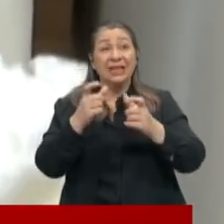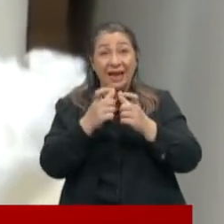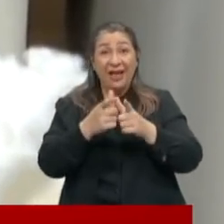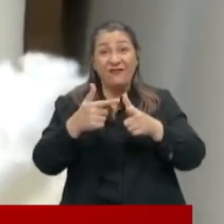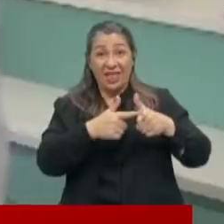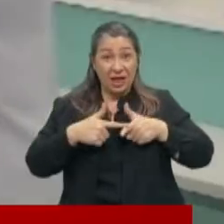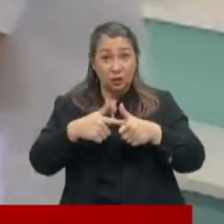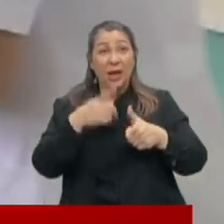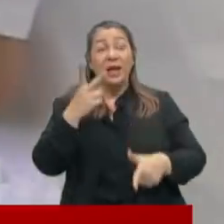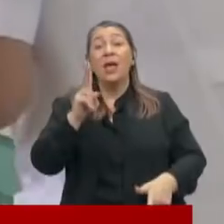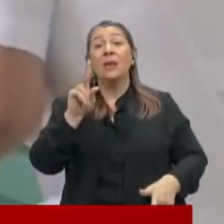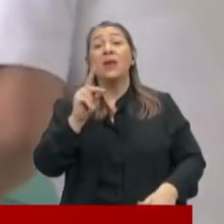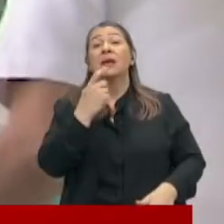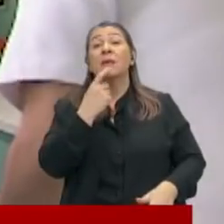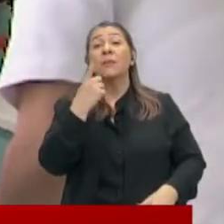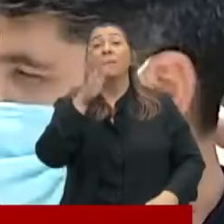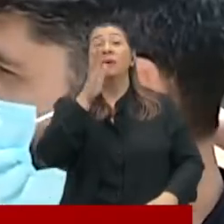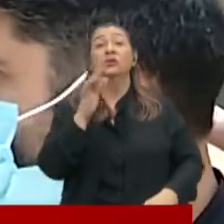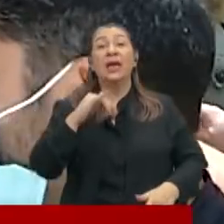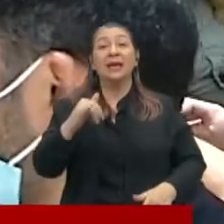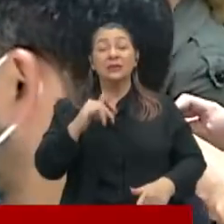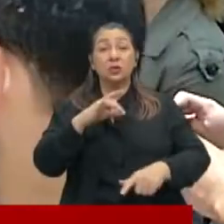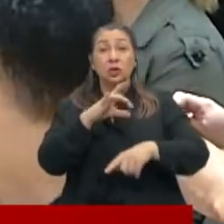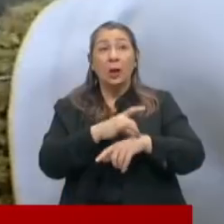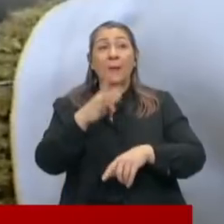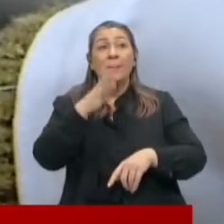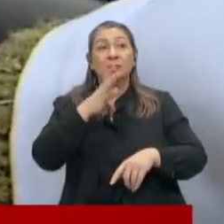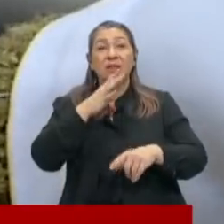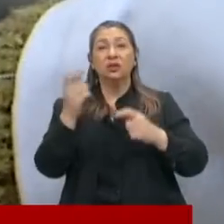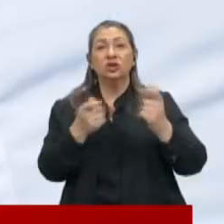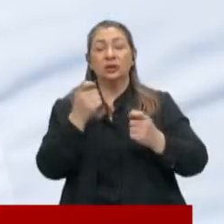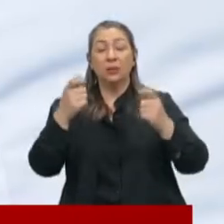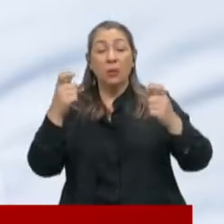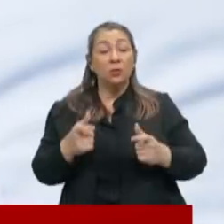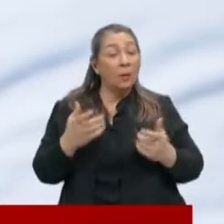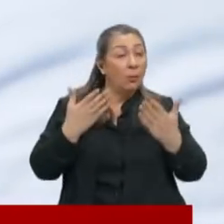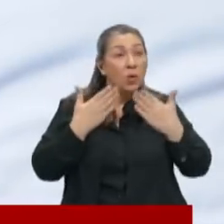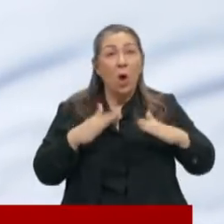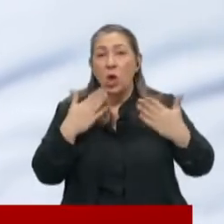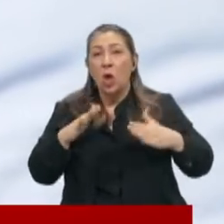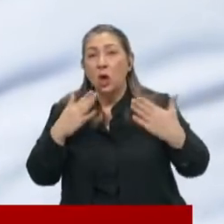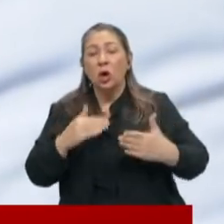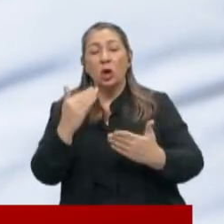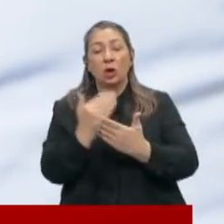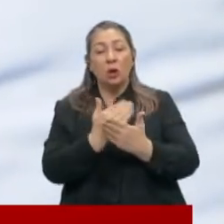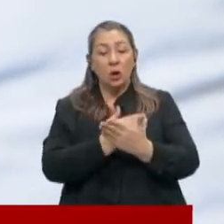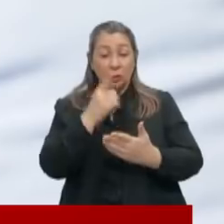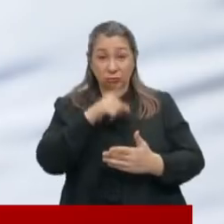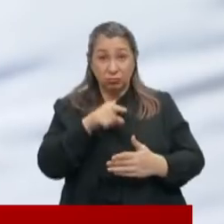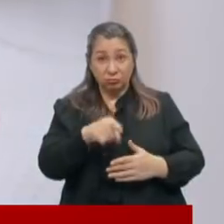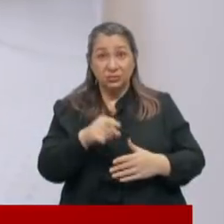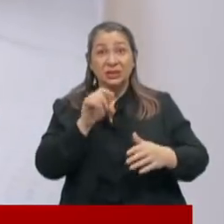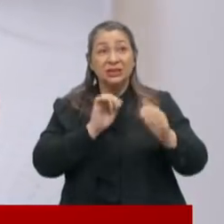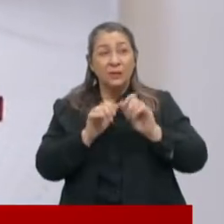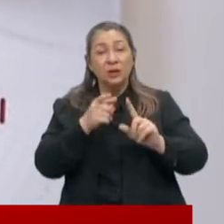göre 2021 yılında 1500'e yakın hekim bilimsel çalışma ortamı bulamadığından mevzuattan kaynaklanan